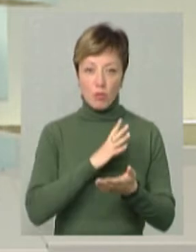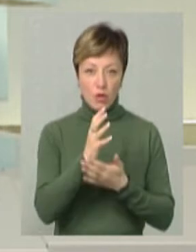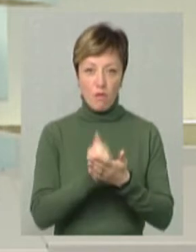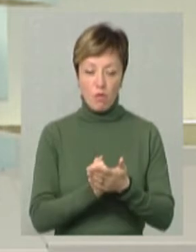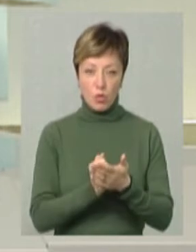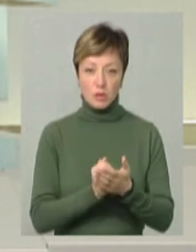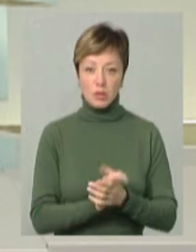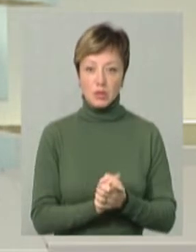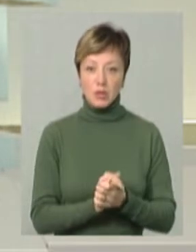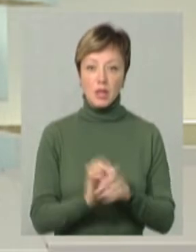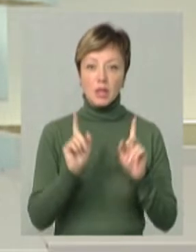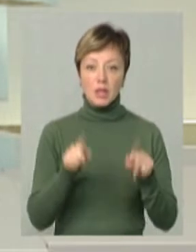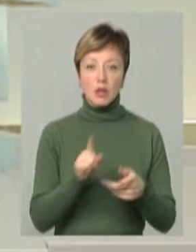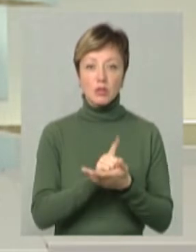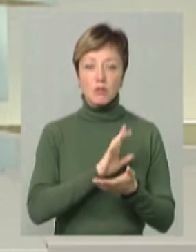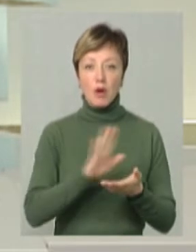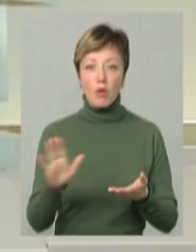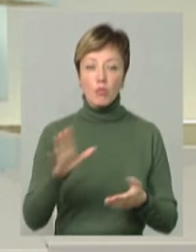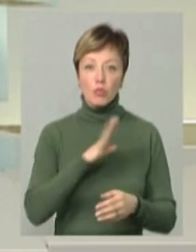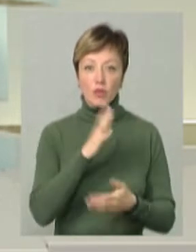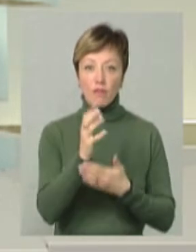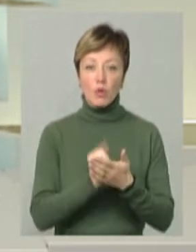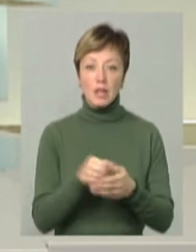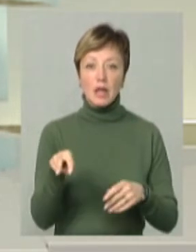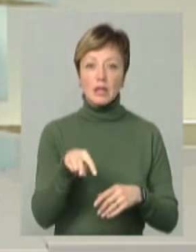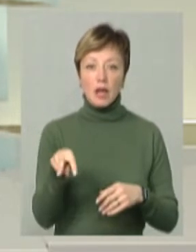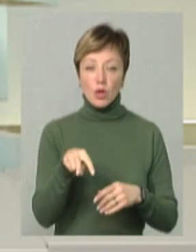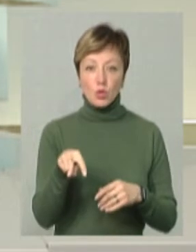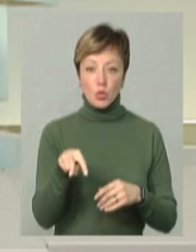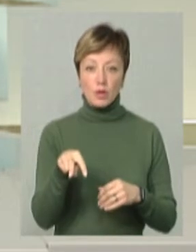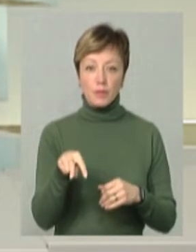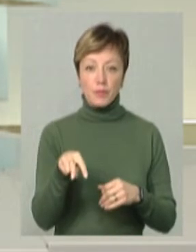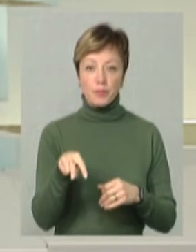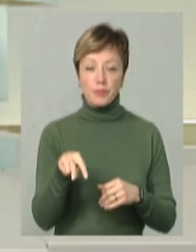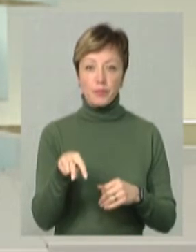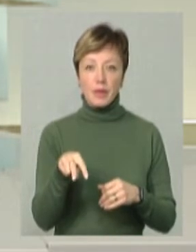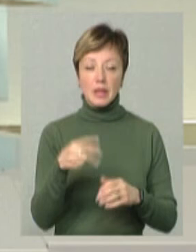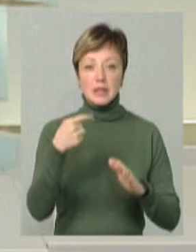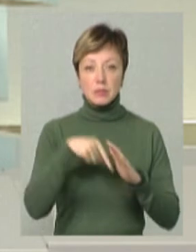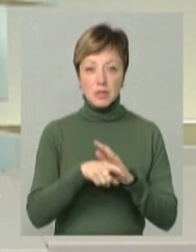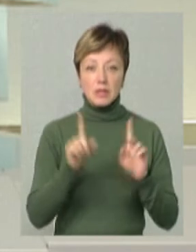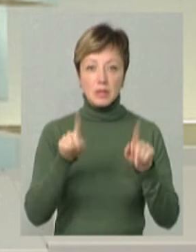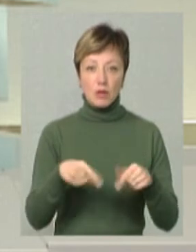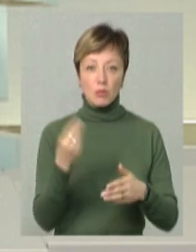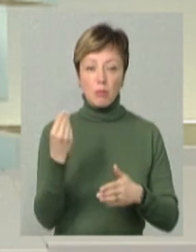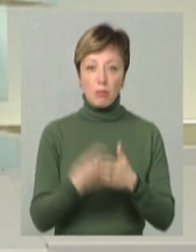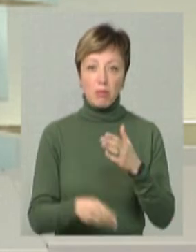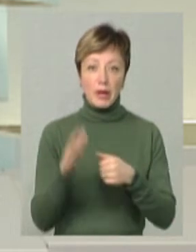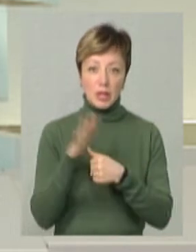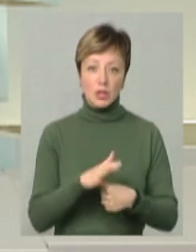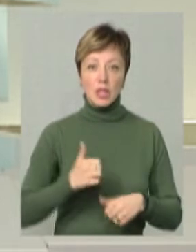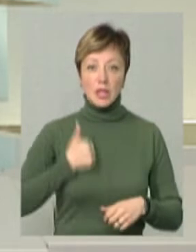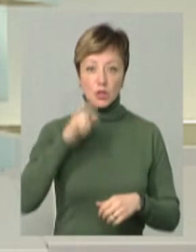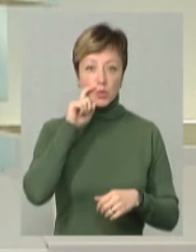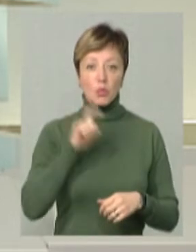фондах. Також не має бути у фондах літератури, які за змістом також принижують